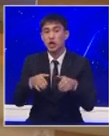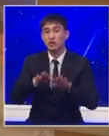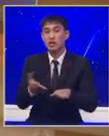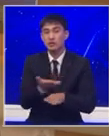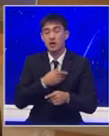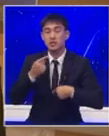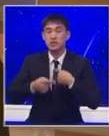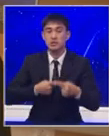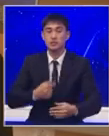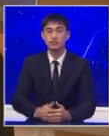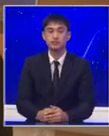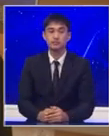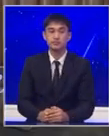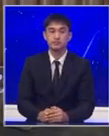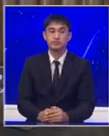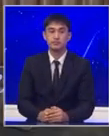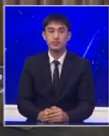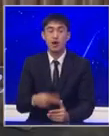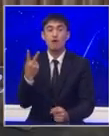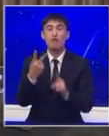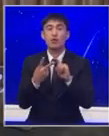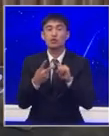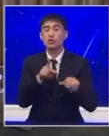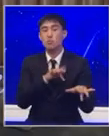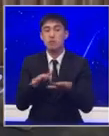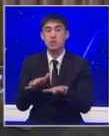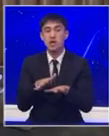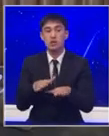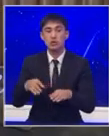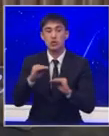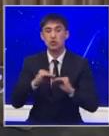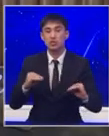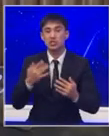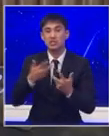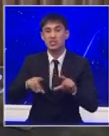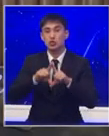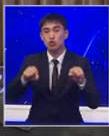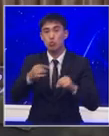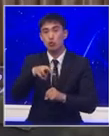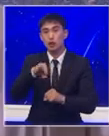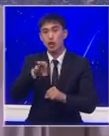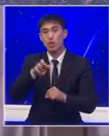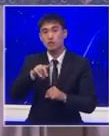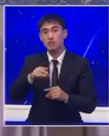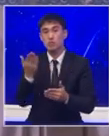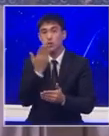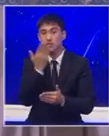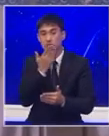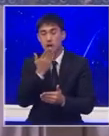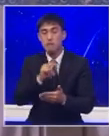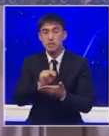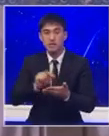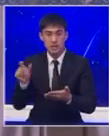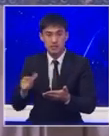нам наследие. Во второй части мероприятия ученики средней школы имени Мухтара Ауэзова прочли стихи